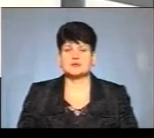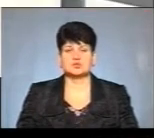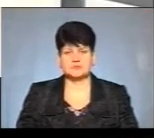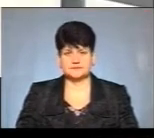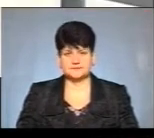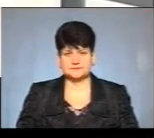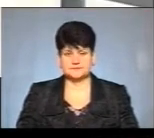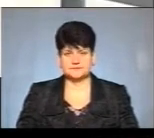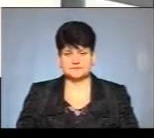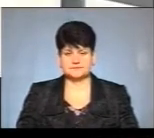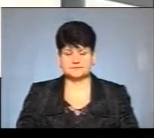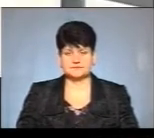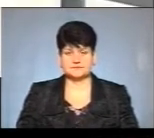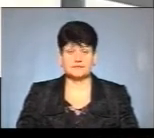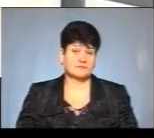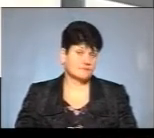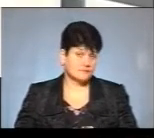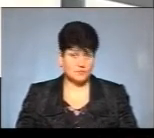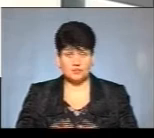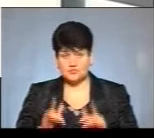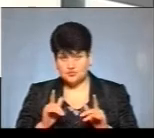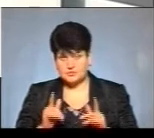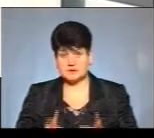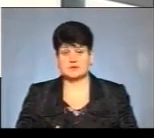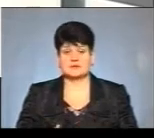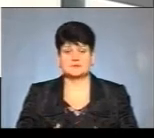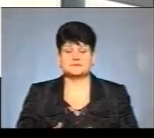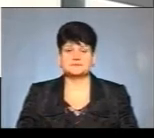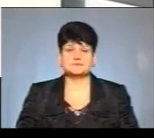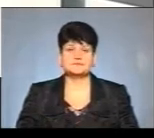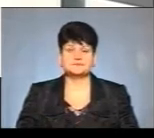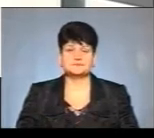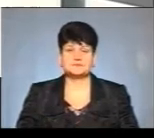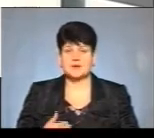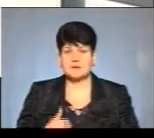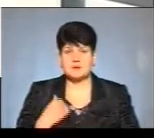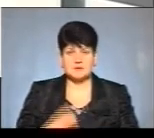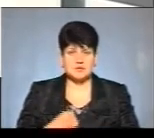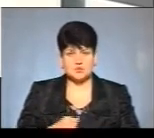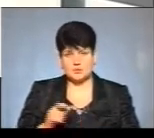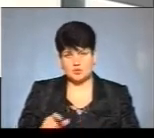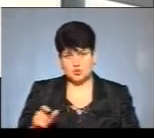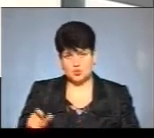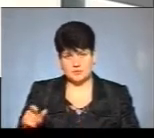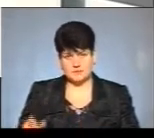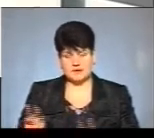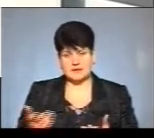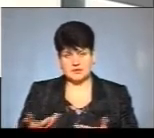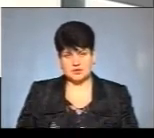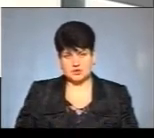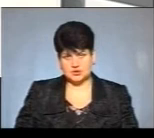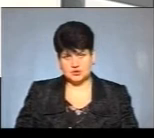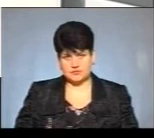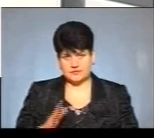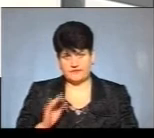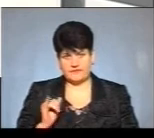приводу? Цілком згідна, тому що ми працюємо з людьми, які живуть з